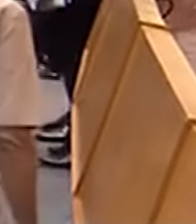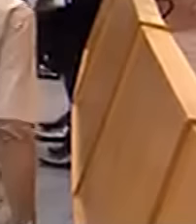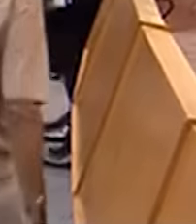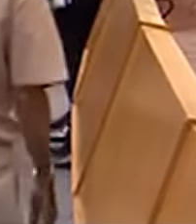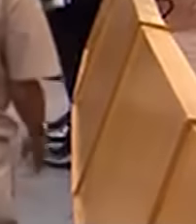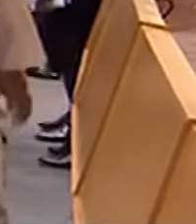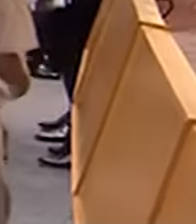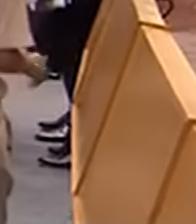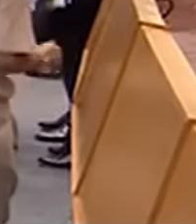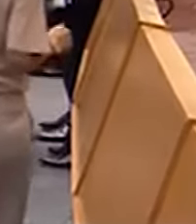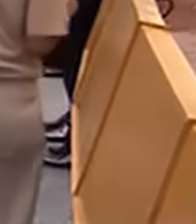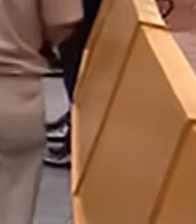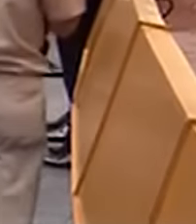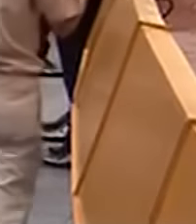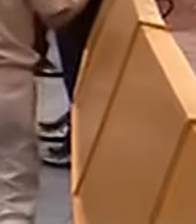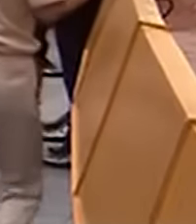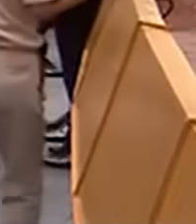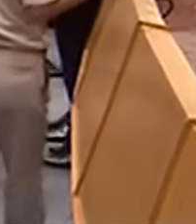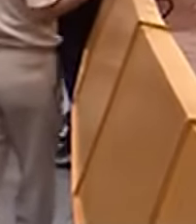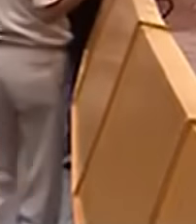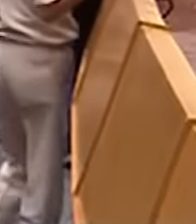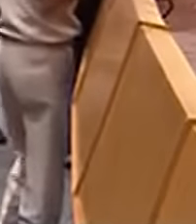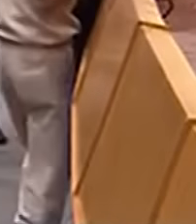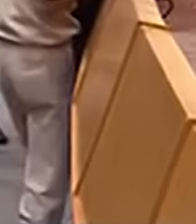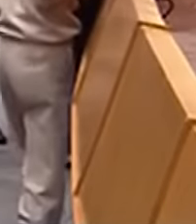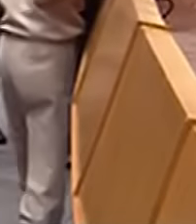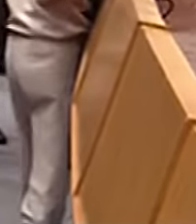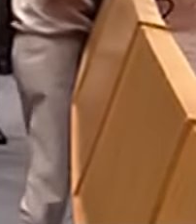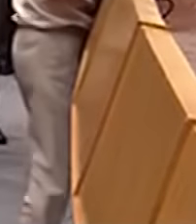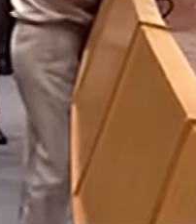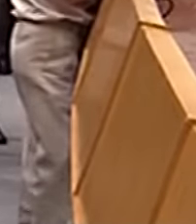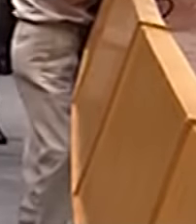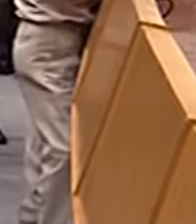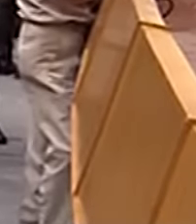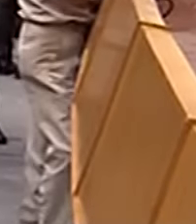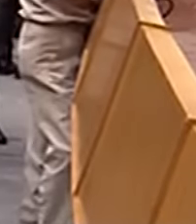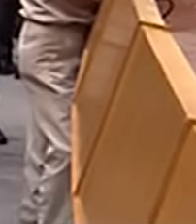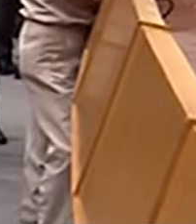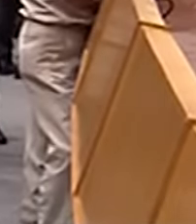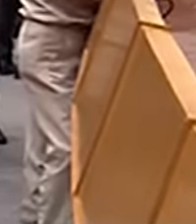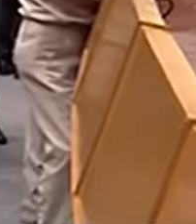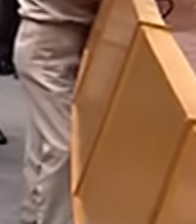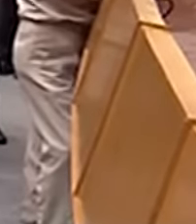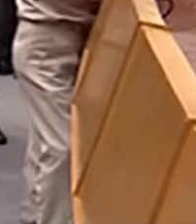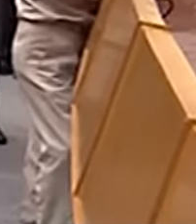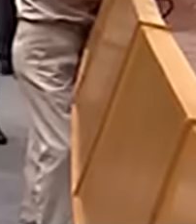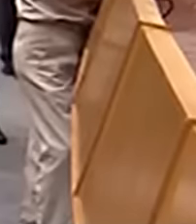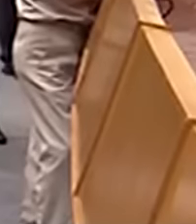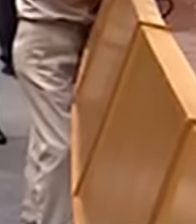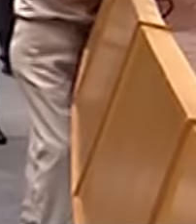และเชิดชูสถาบันพระมหากษัตริย์การสร้างความมั่นคงและปลอดภัยของประเทศและความสงบสุขของประเทศ